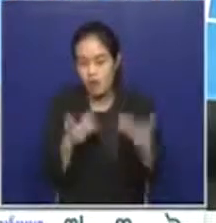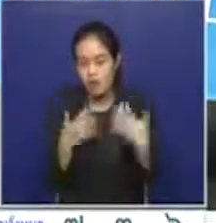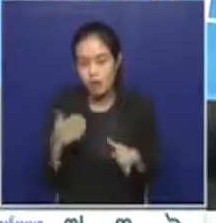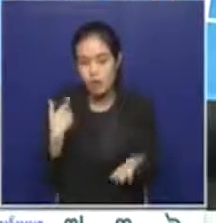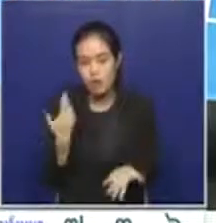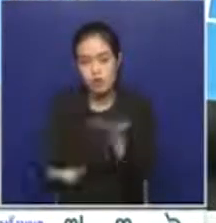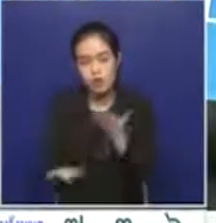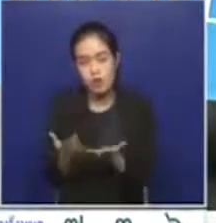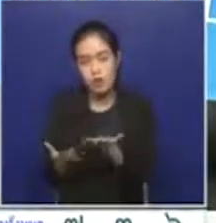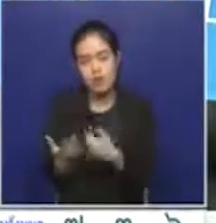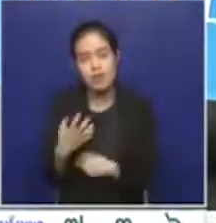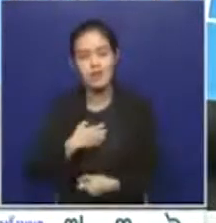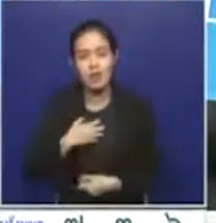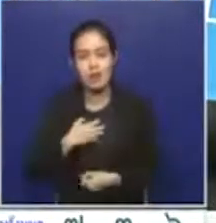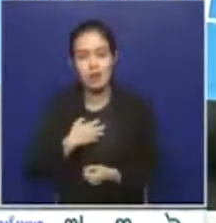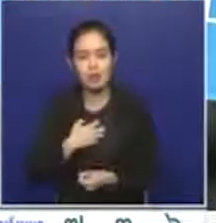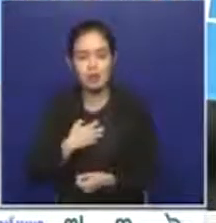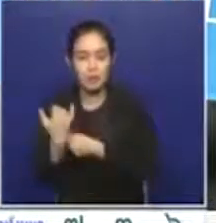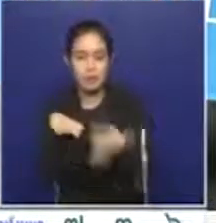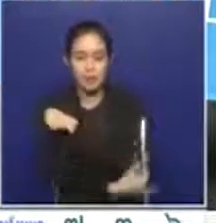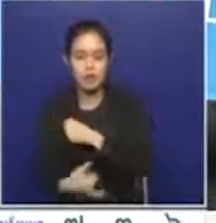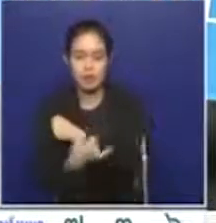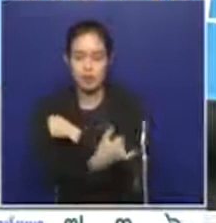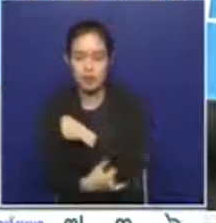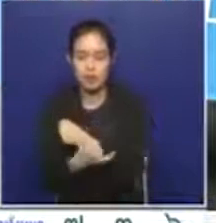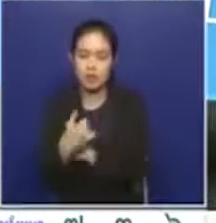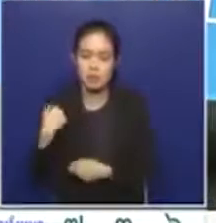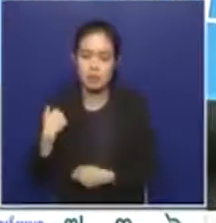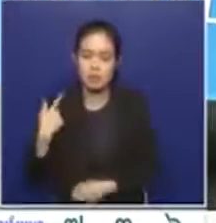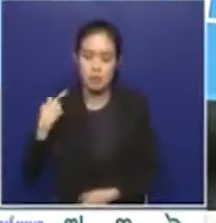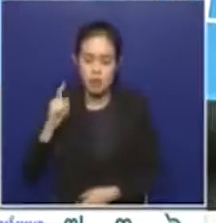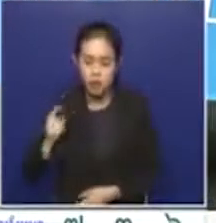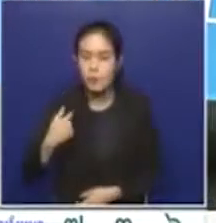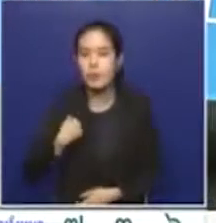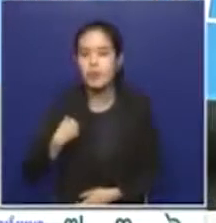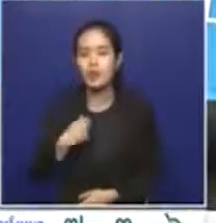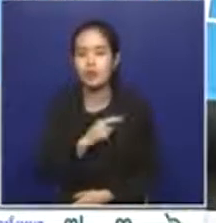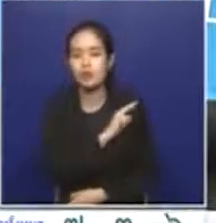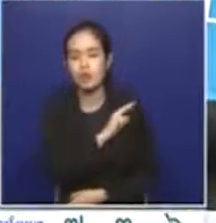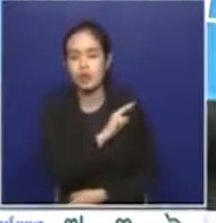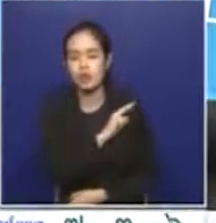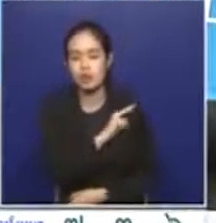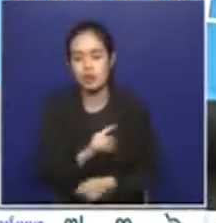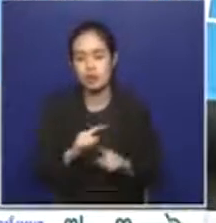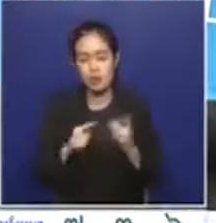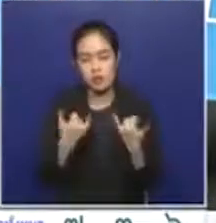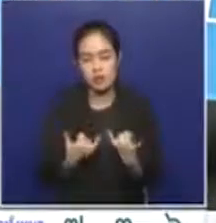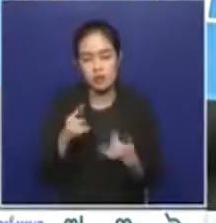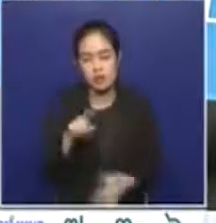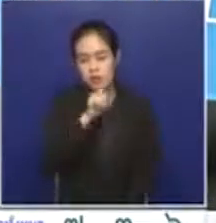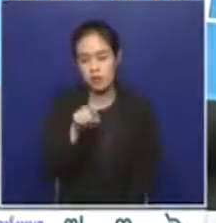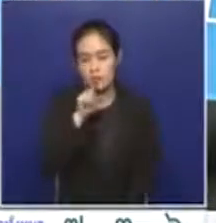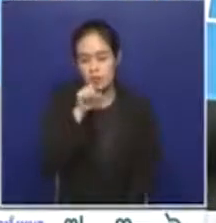ทศนั้นในสัดส่วนที่สูงหรือเลือกเซ็นกับประเทศที่เซ็นแล้วจะมีประโยชน์ในเชิงบริหารจัดการภาษีต่อประเทศไ